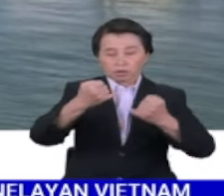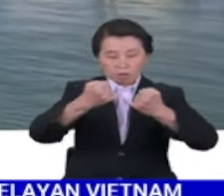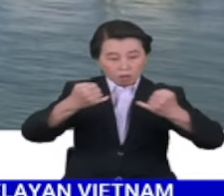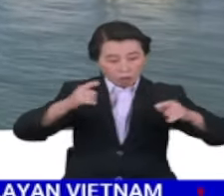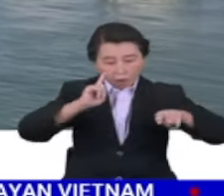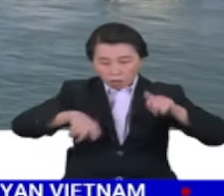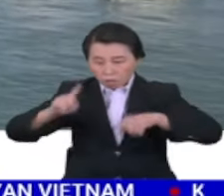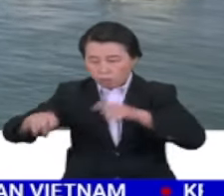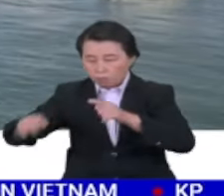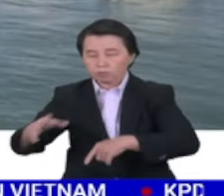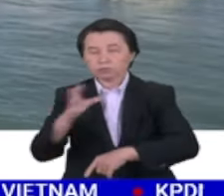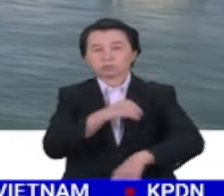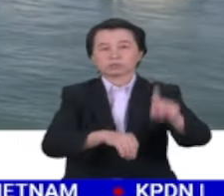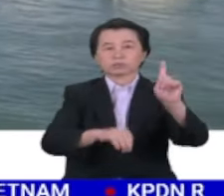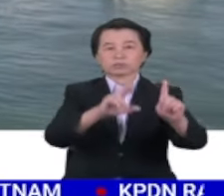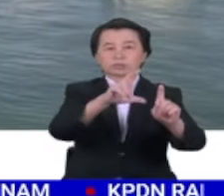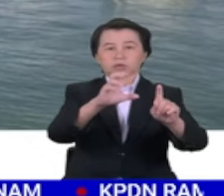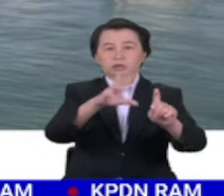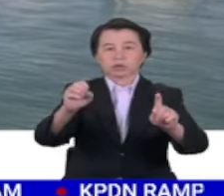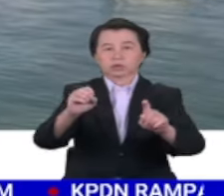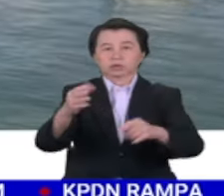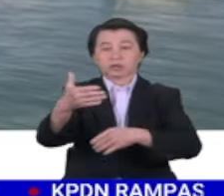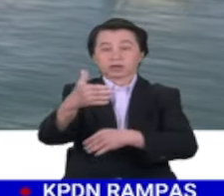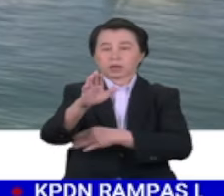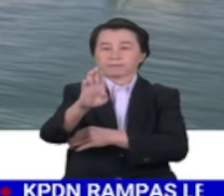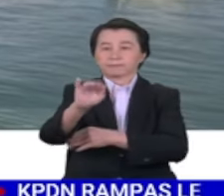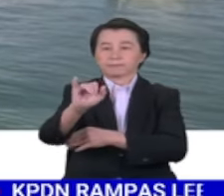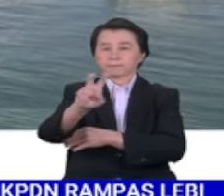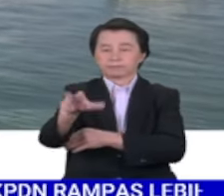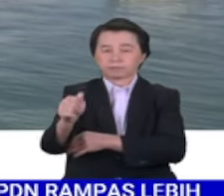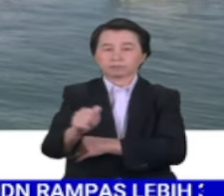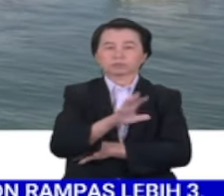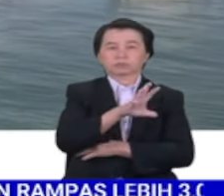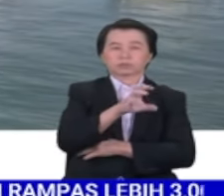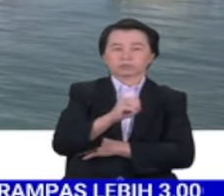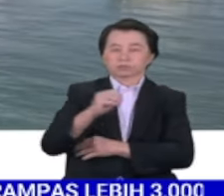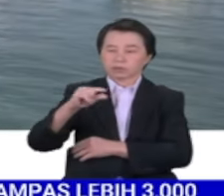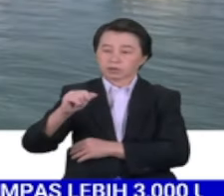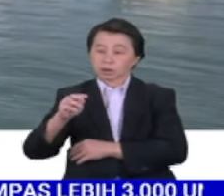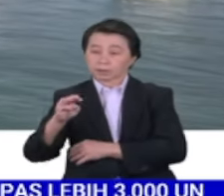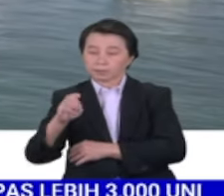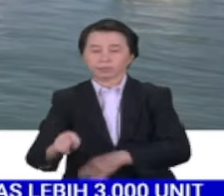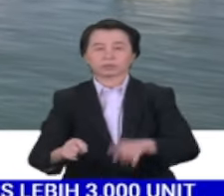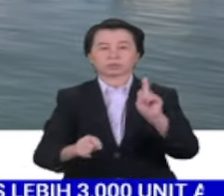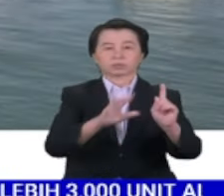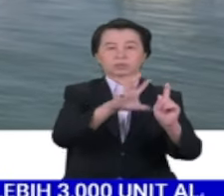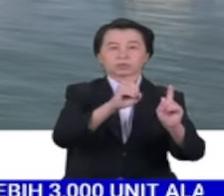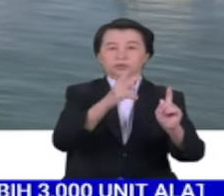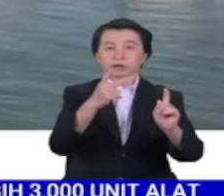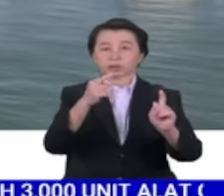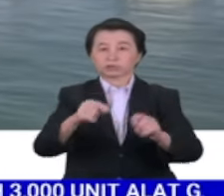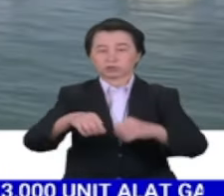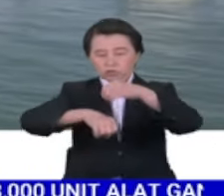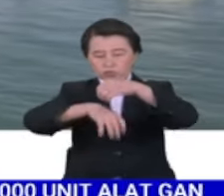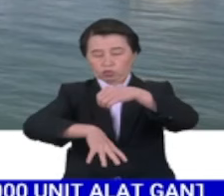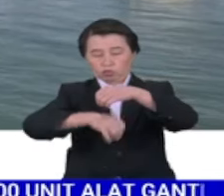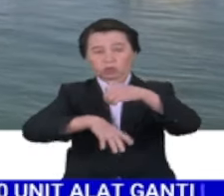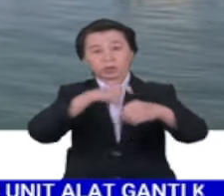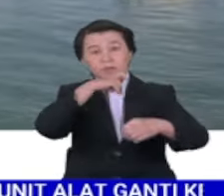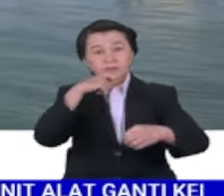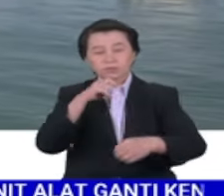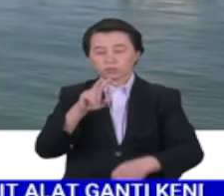jenis 1.300 kg ikan pace 50 kg Gamat 150 kg sotong kering